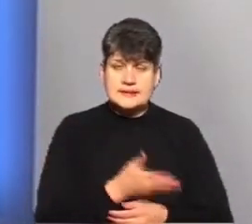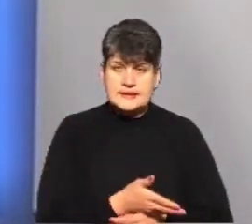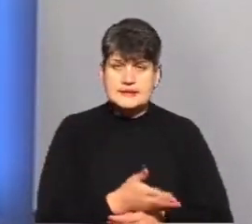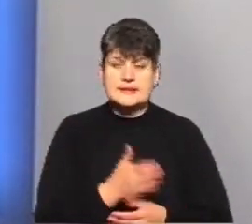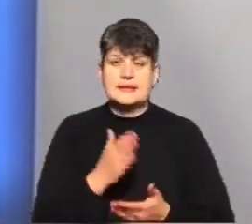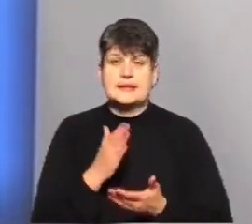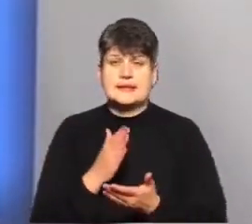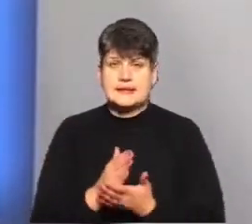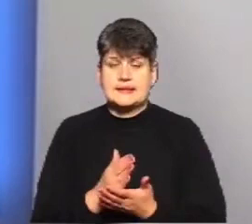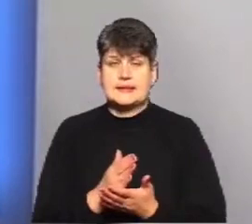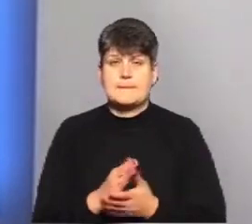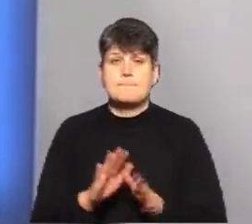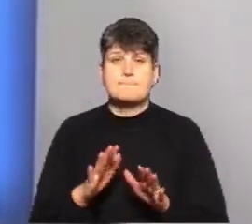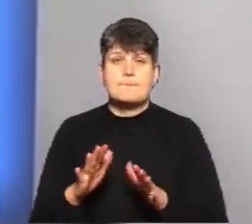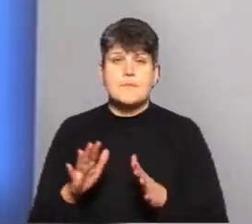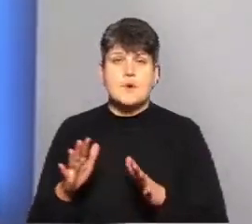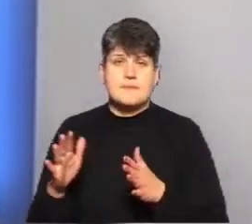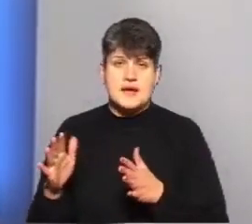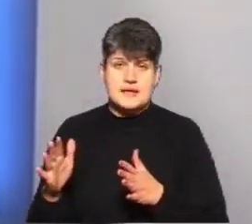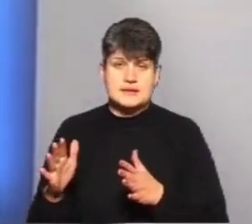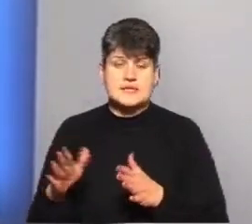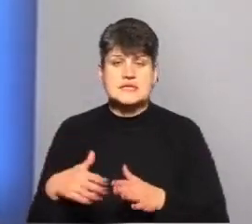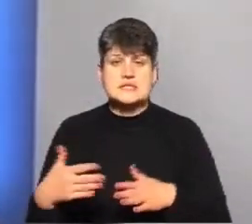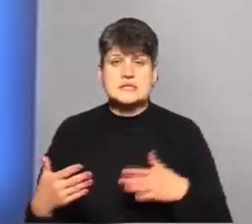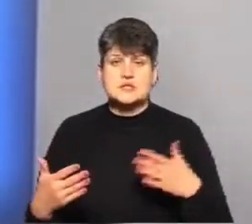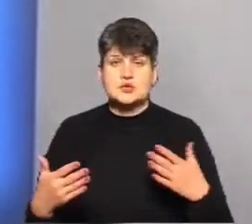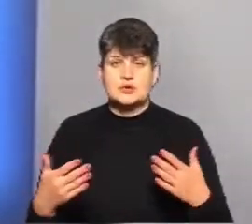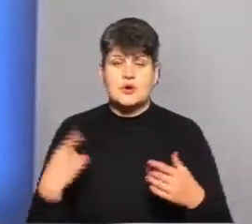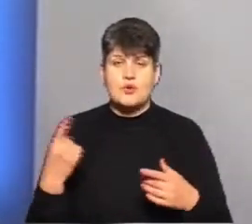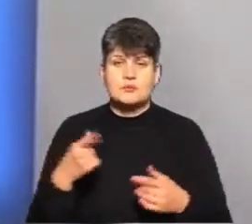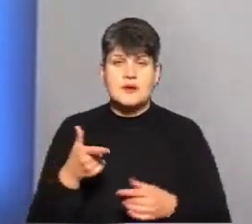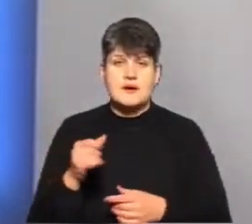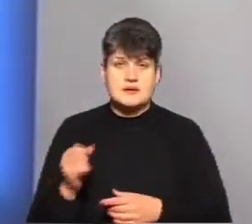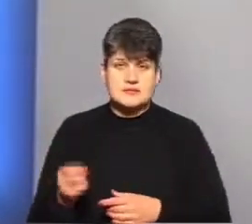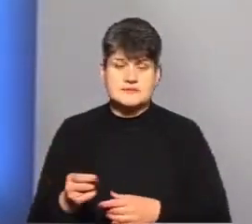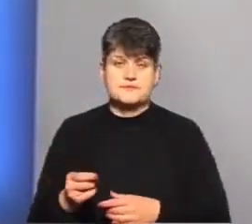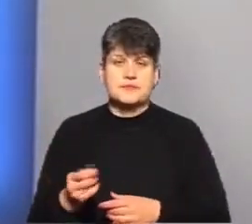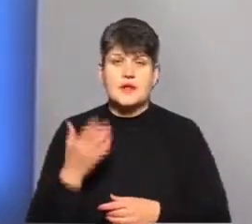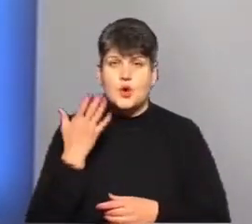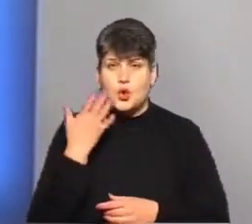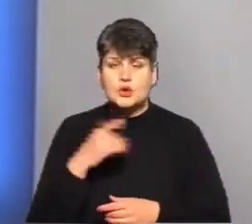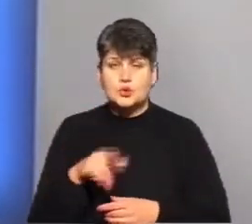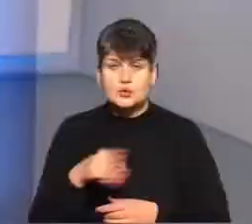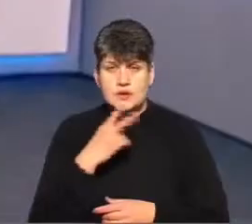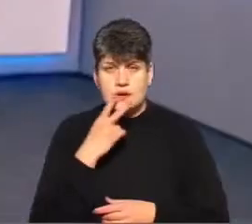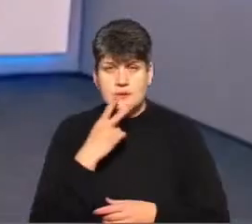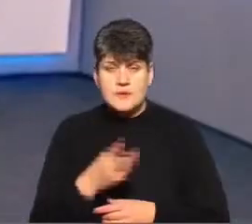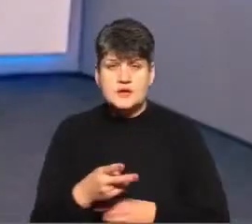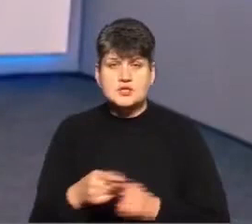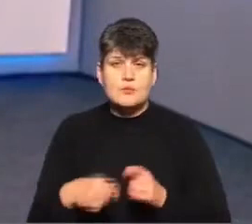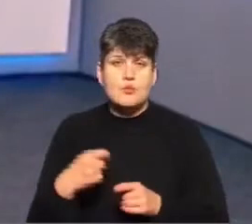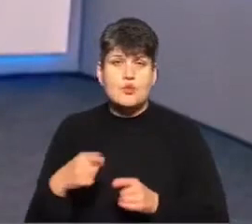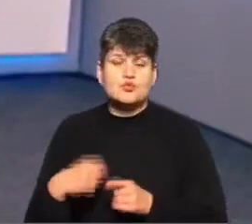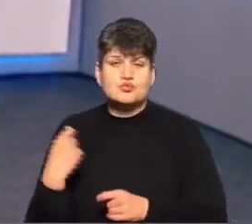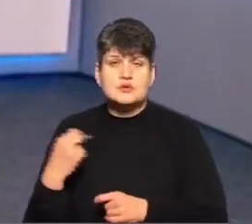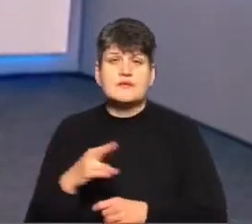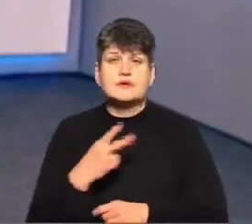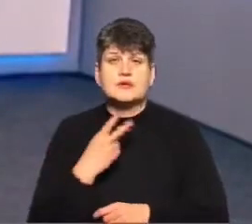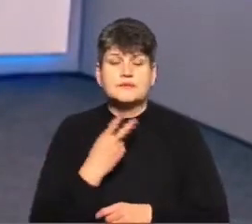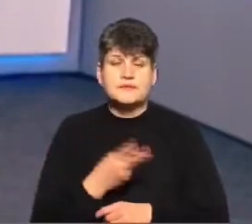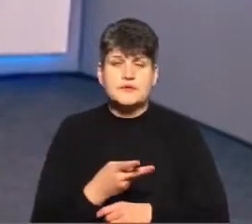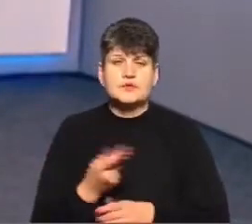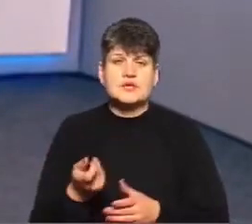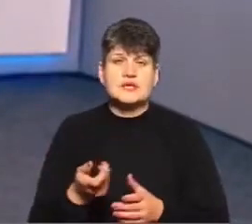певні моменти зі сторони облгазів. Коли люди бачать якісь такі порушення, як вони реагують? Наразі вони знімають відео